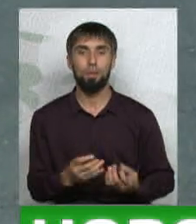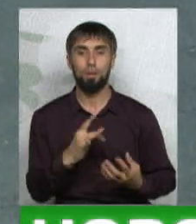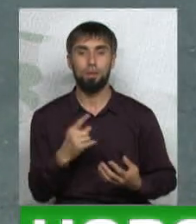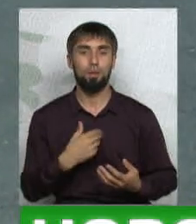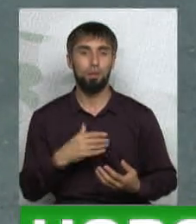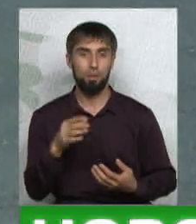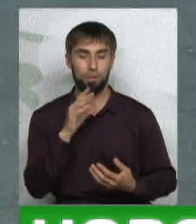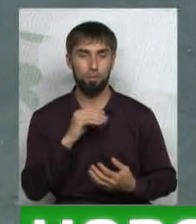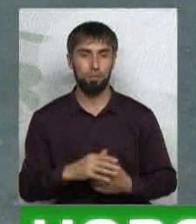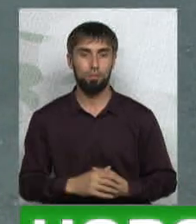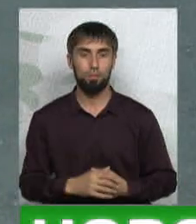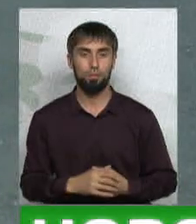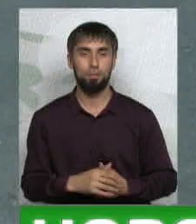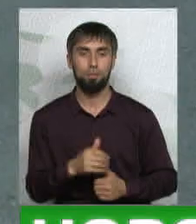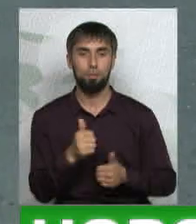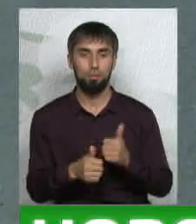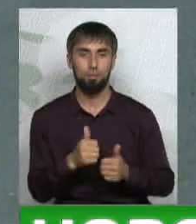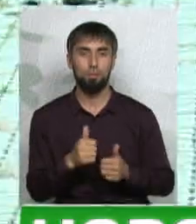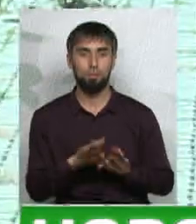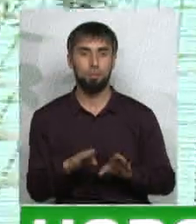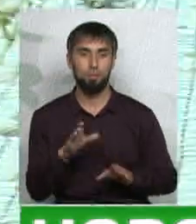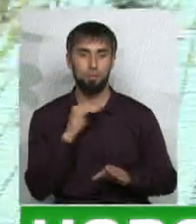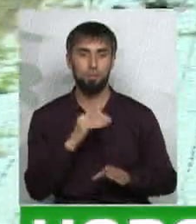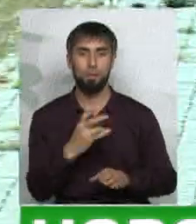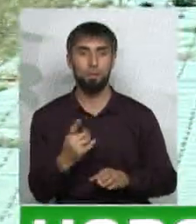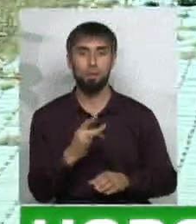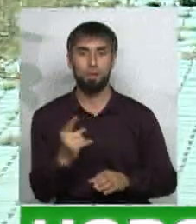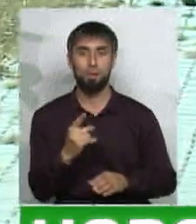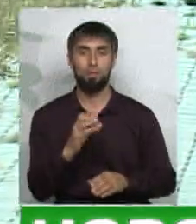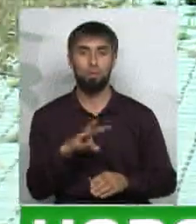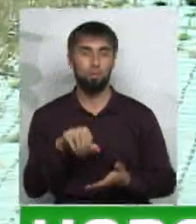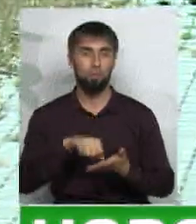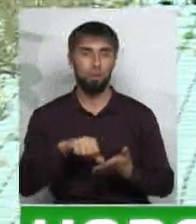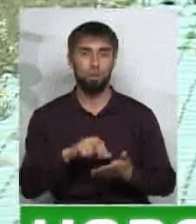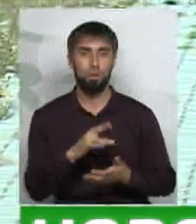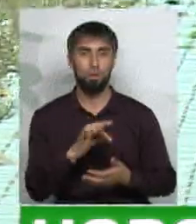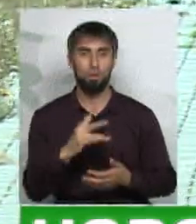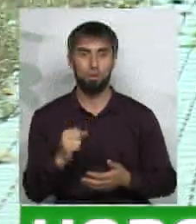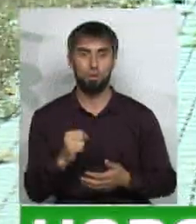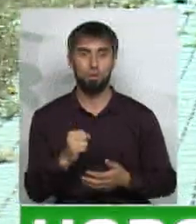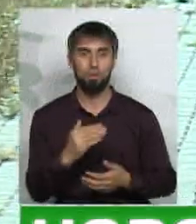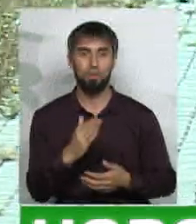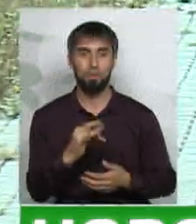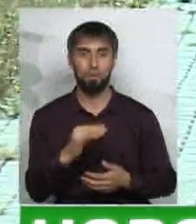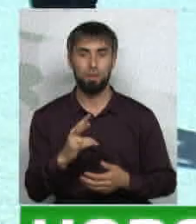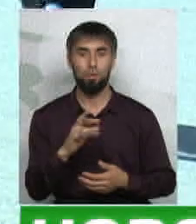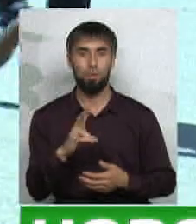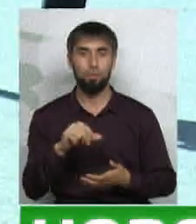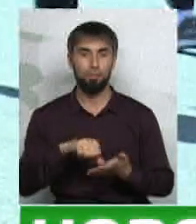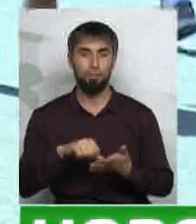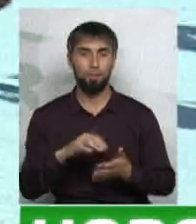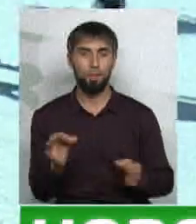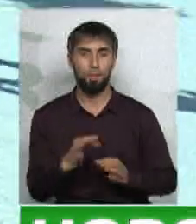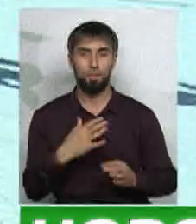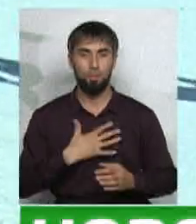у меня получалось, заранее надеюсь, тоже получится. Не в первый раз в нем участвует и Кристина Аветисян. Небольшая разминка перед стартом и